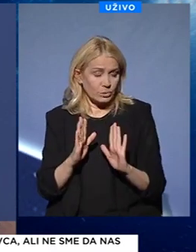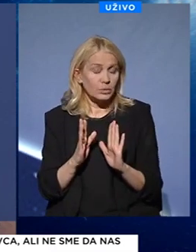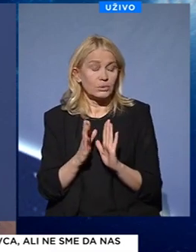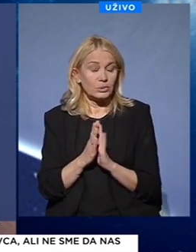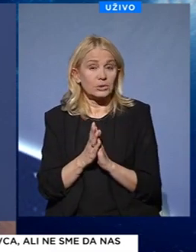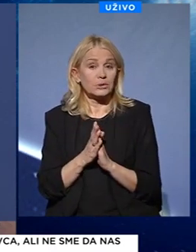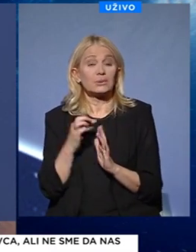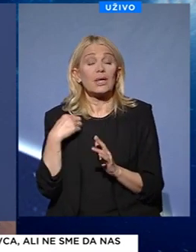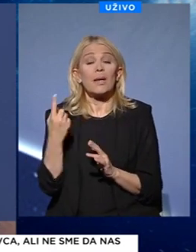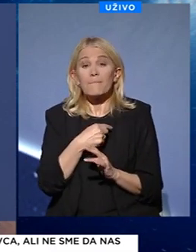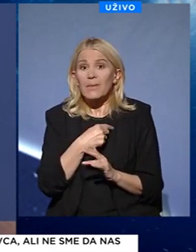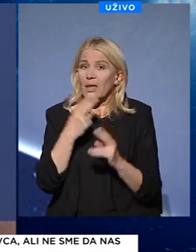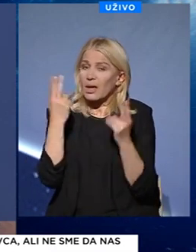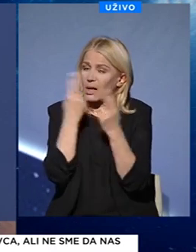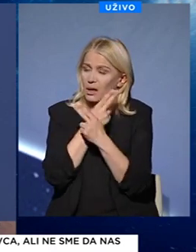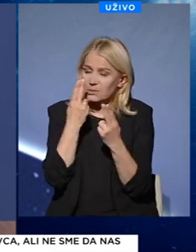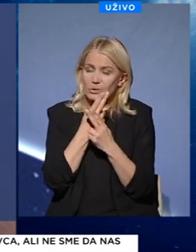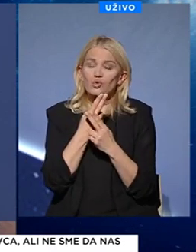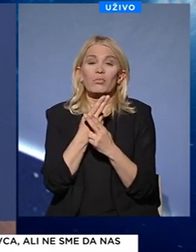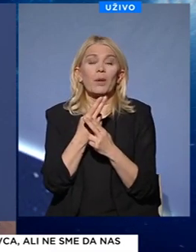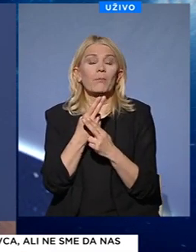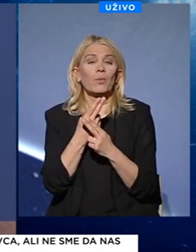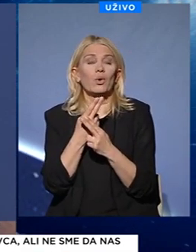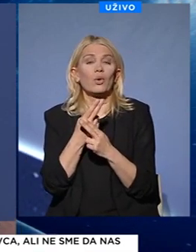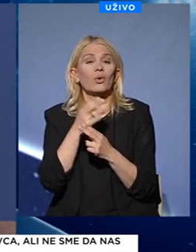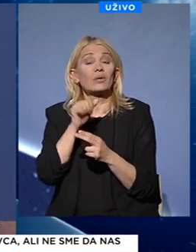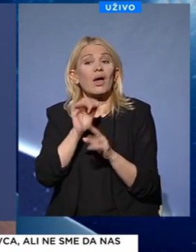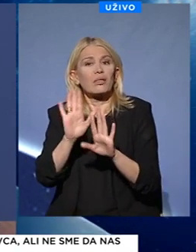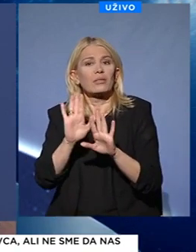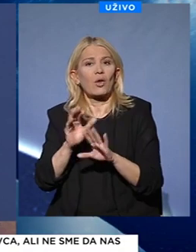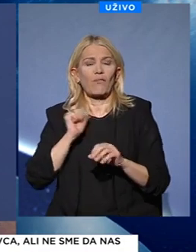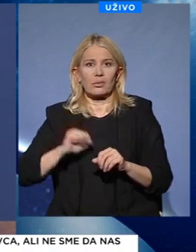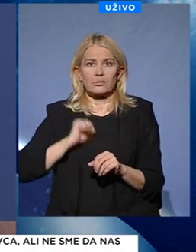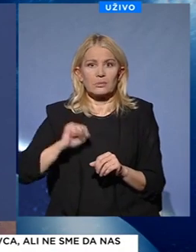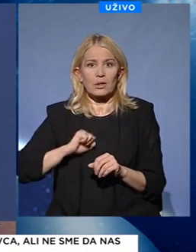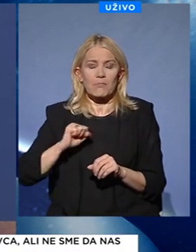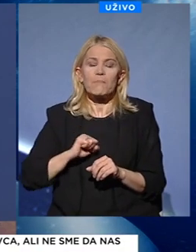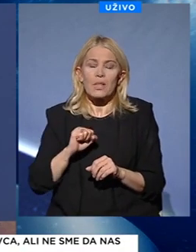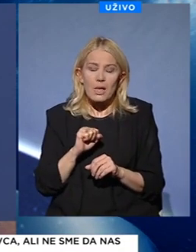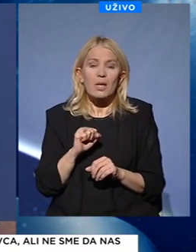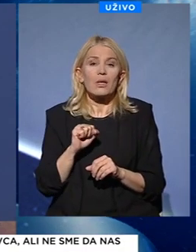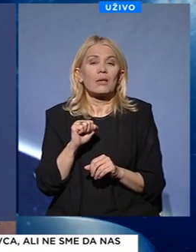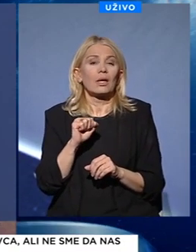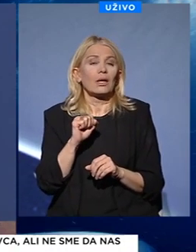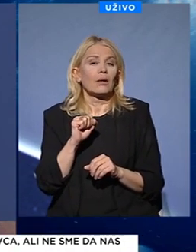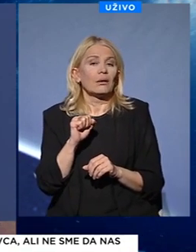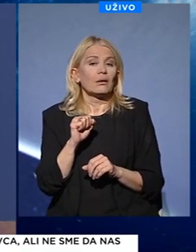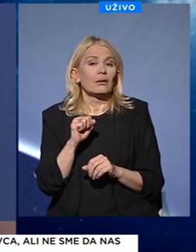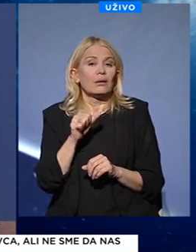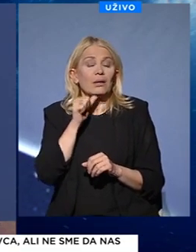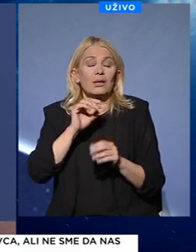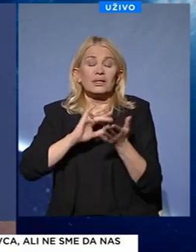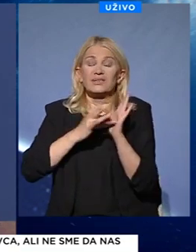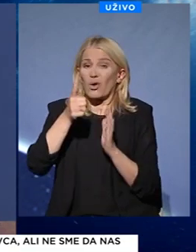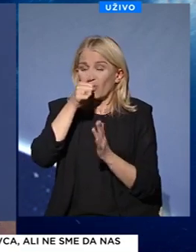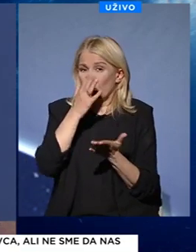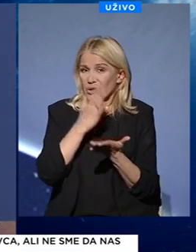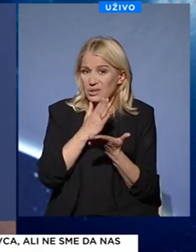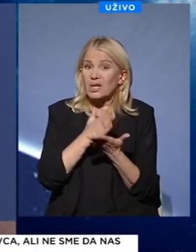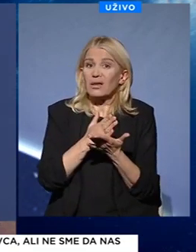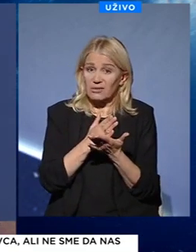mi apsolutno razumemo da i njihovo strpljenje i da sve ono što se dešava